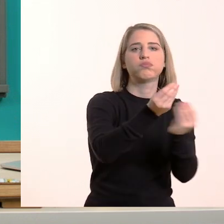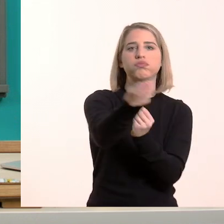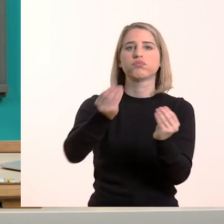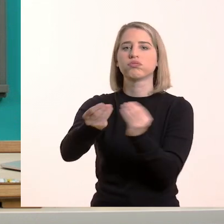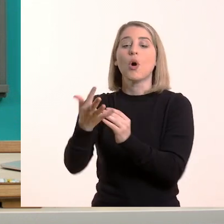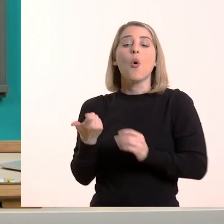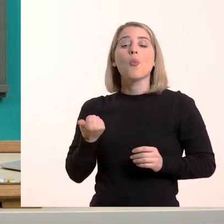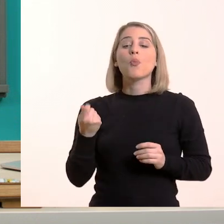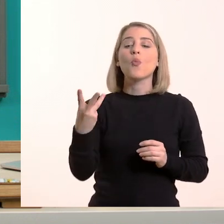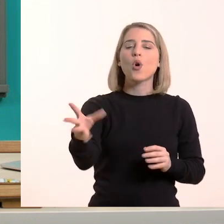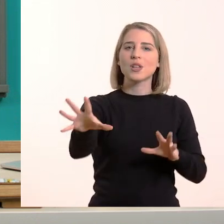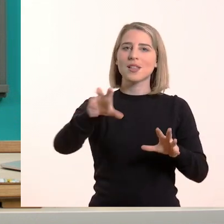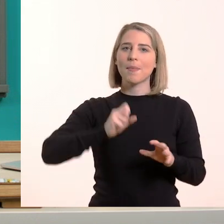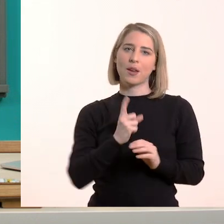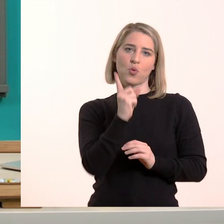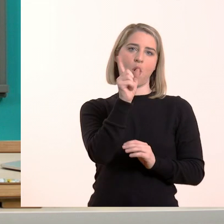Μοιράζω